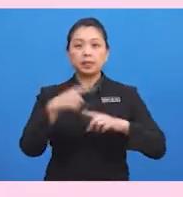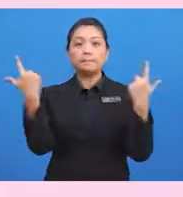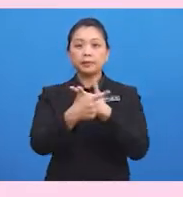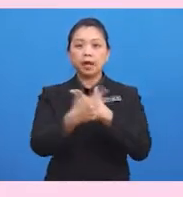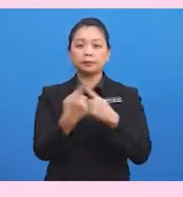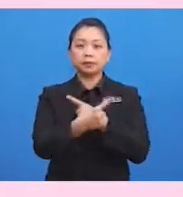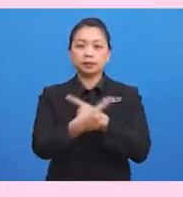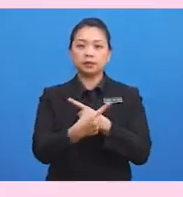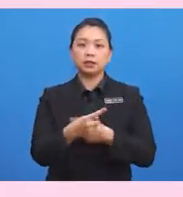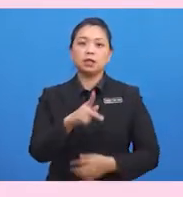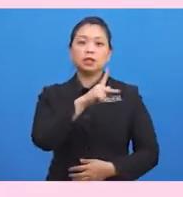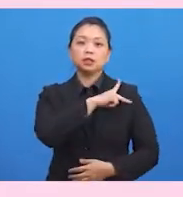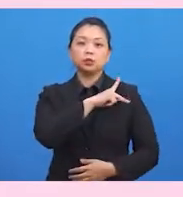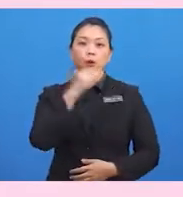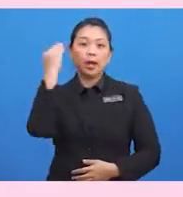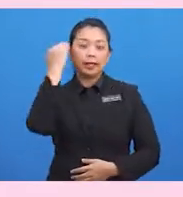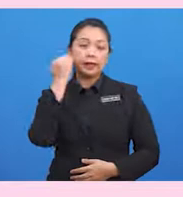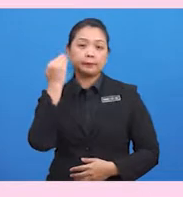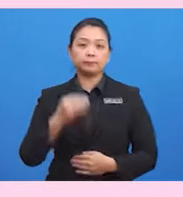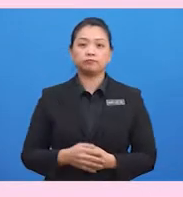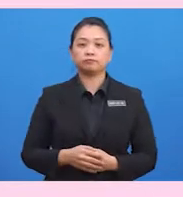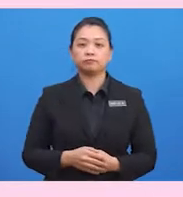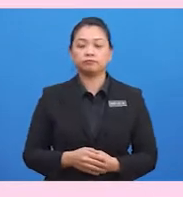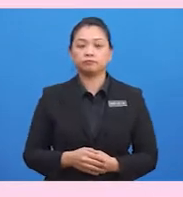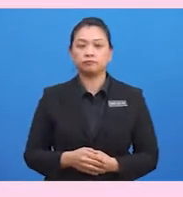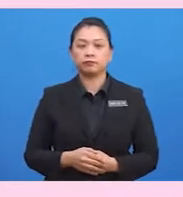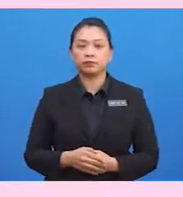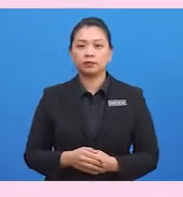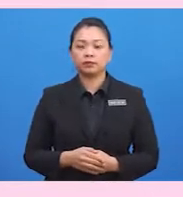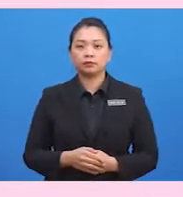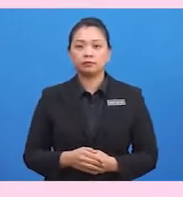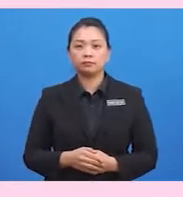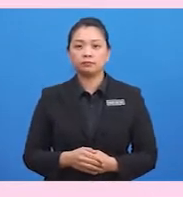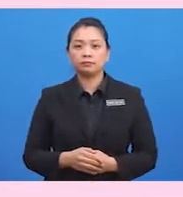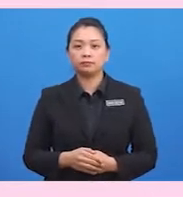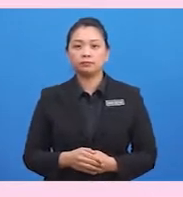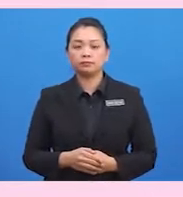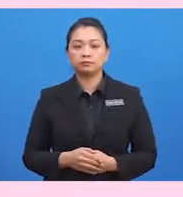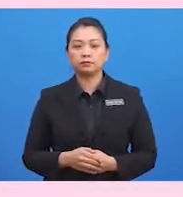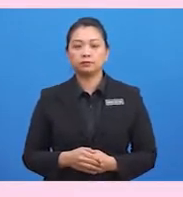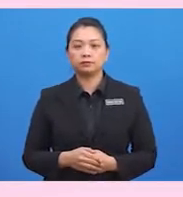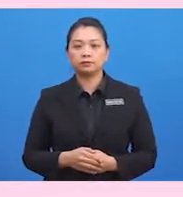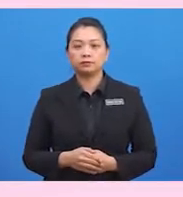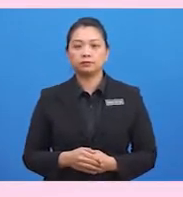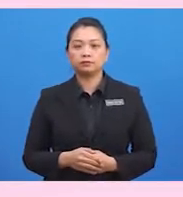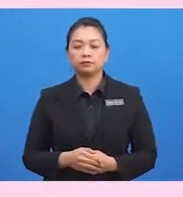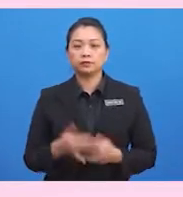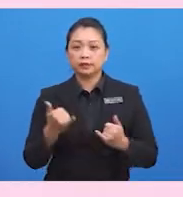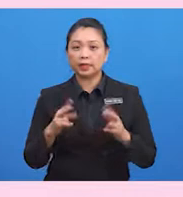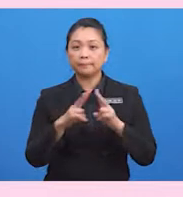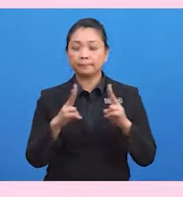dan bertahan sebagai kawasan pegangan salah seorang bendahara yang terkena dimulai ke ilah